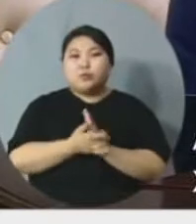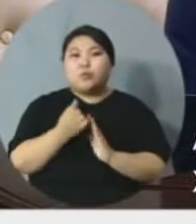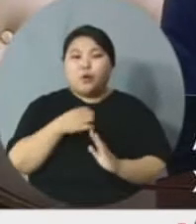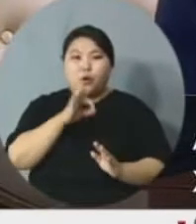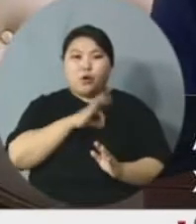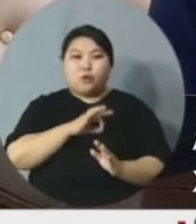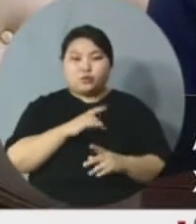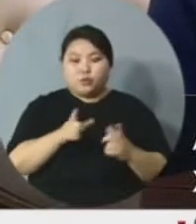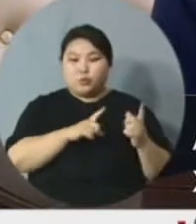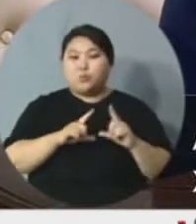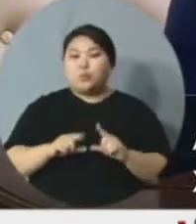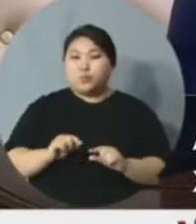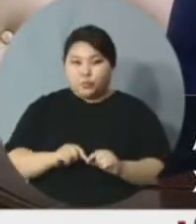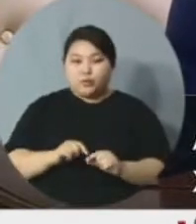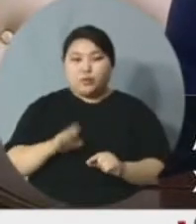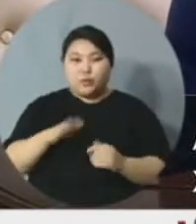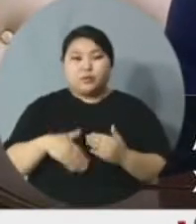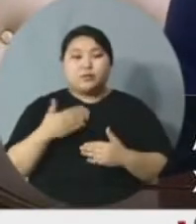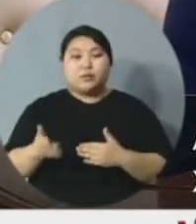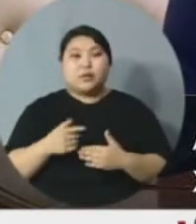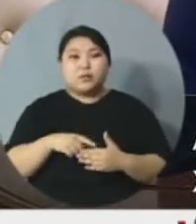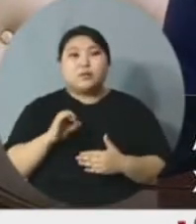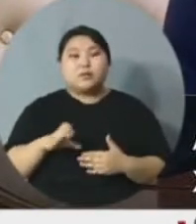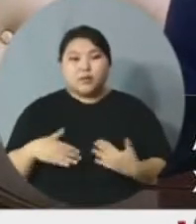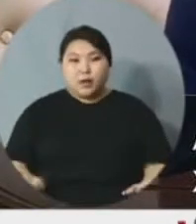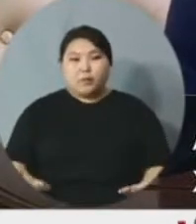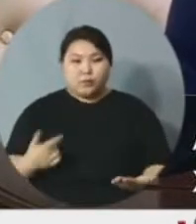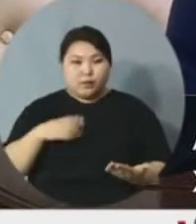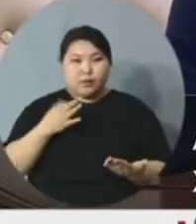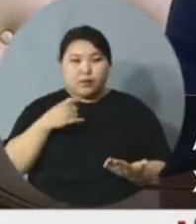төсөв хөрөнгөний бууралт, за тэгээд дээрэс нь яг хөөр